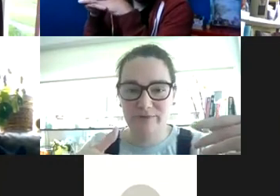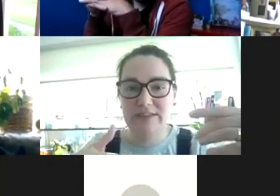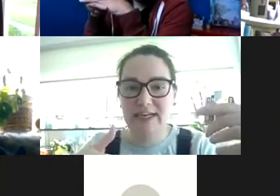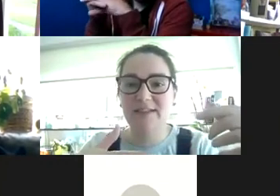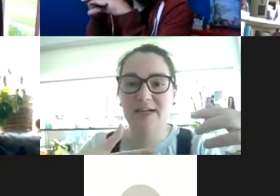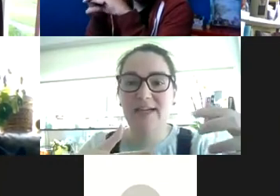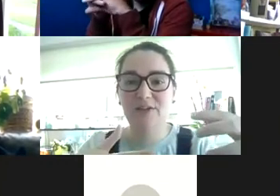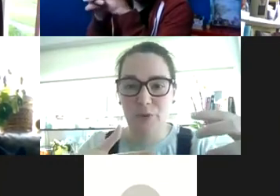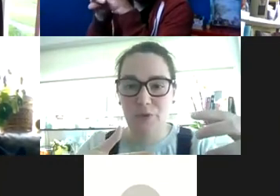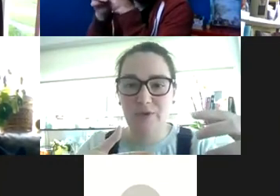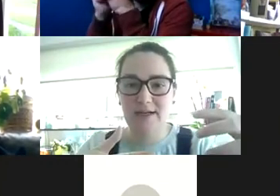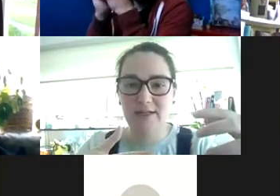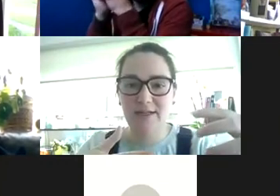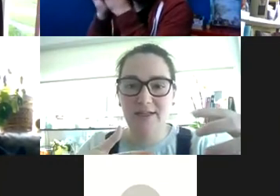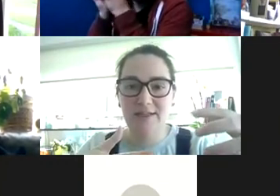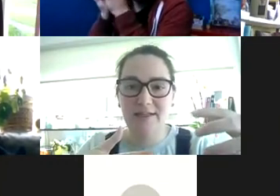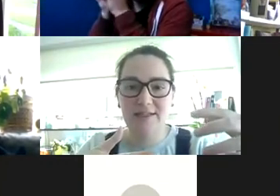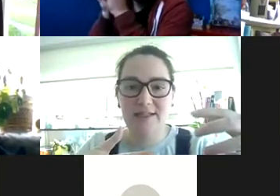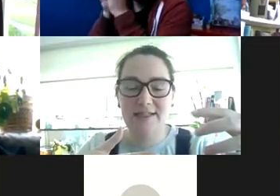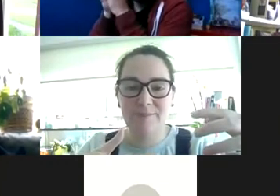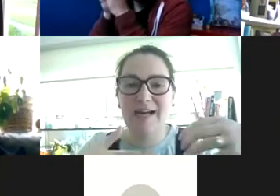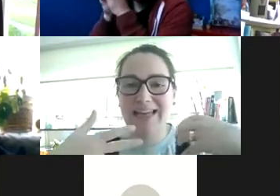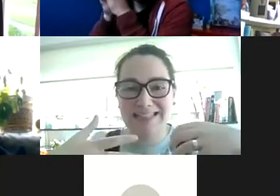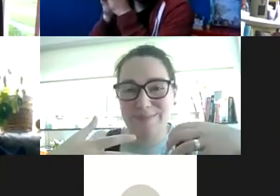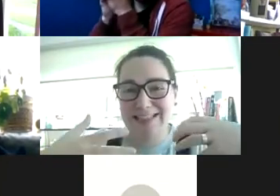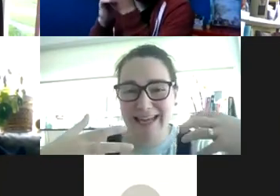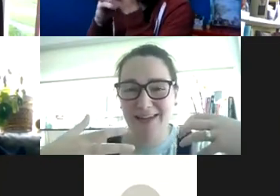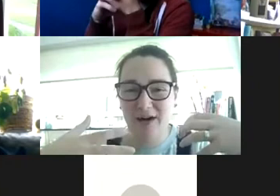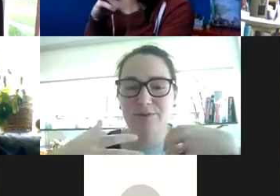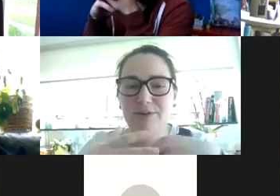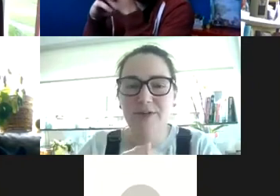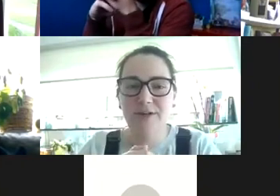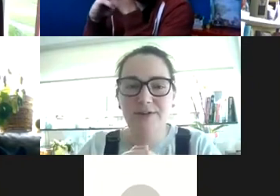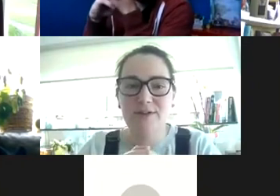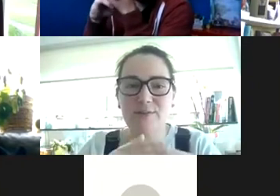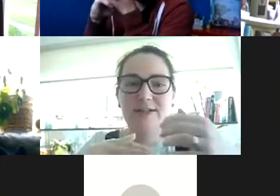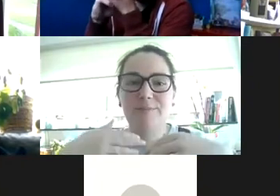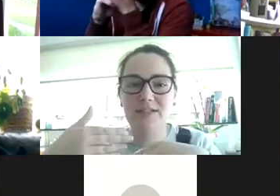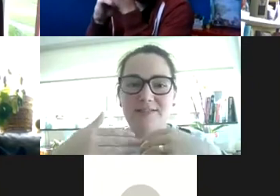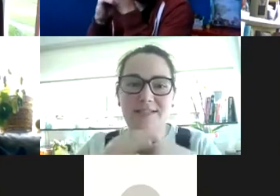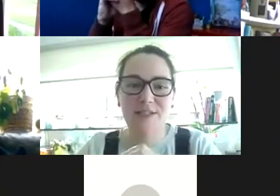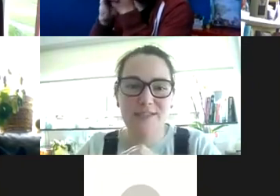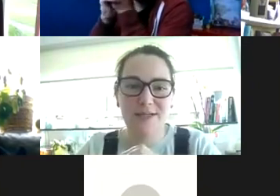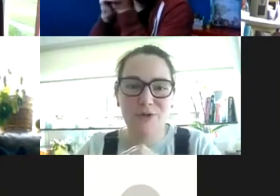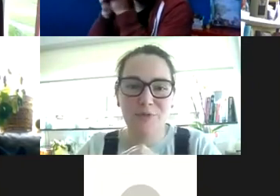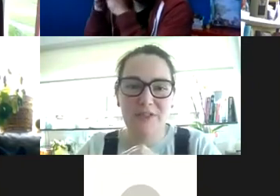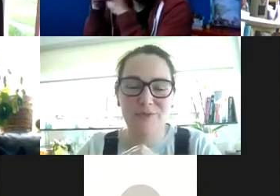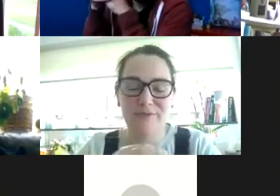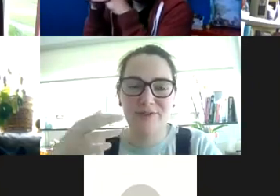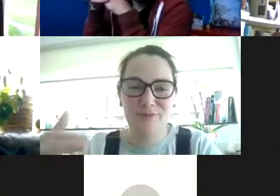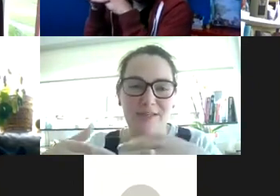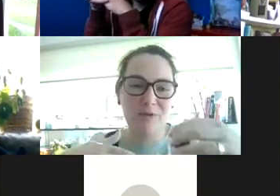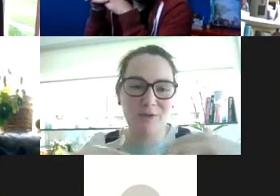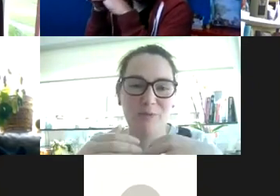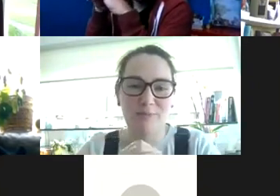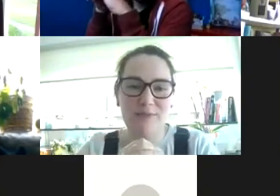bubbels vorig jaar dan dat eigenlijk nodig waren, stilgelegd hebben. Maar dat is wel kei jammer. Dus als we daar een beetje tegenwicht aan kunnen bieden door